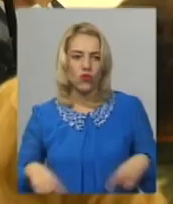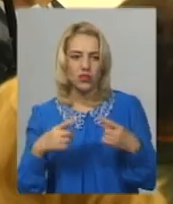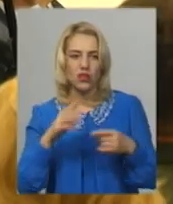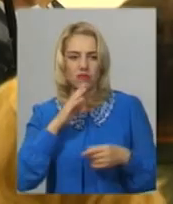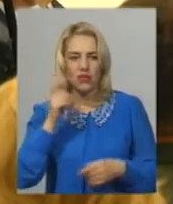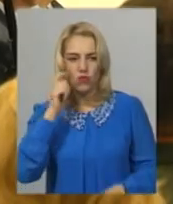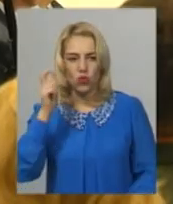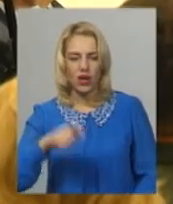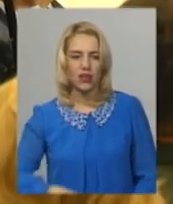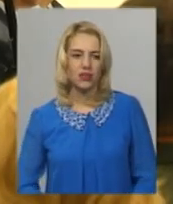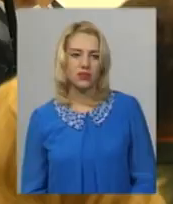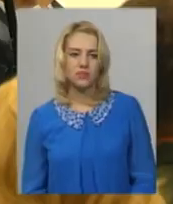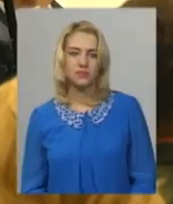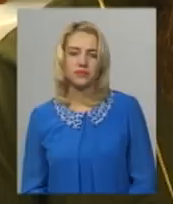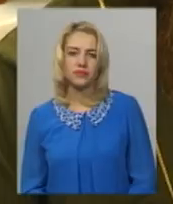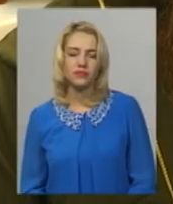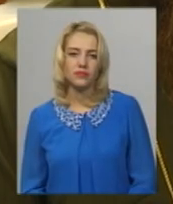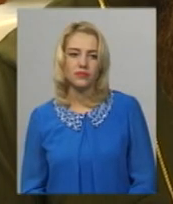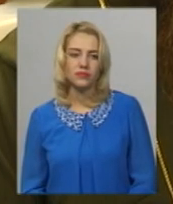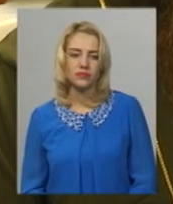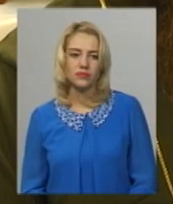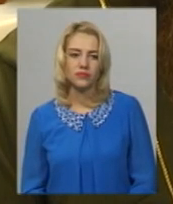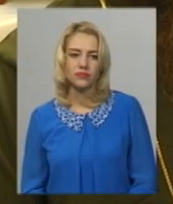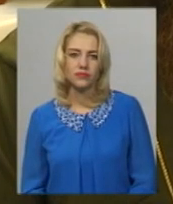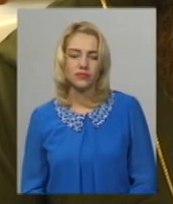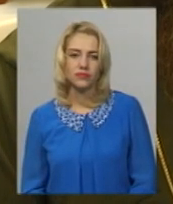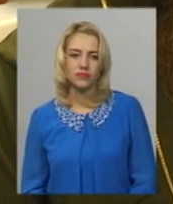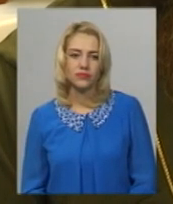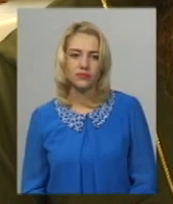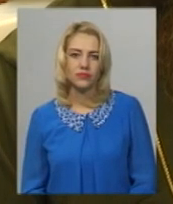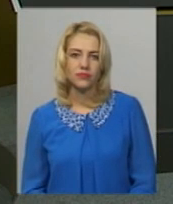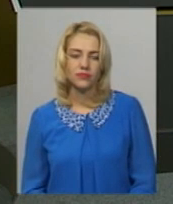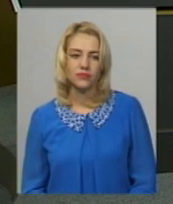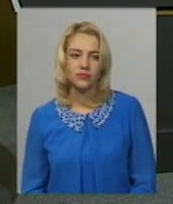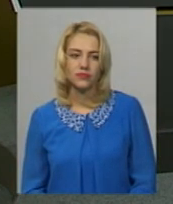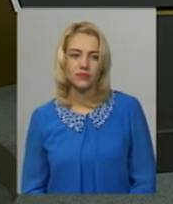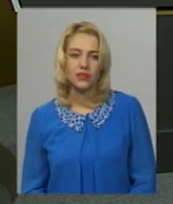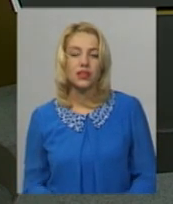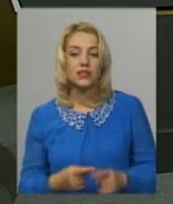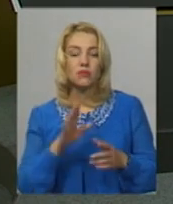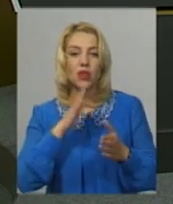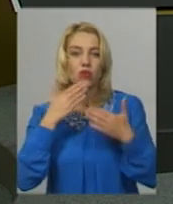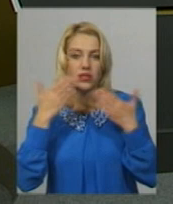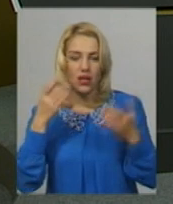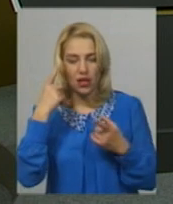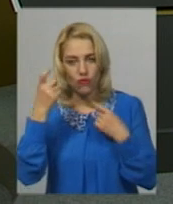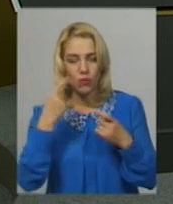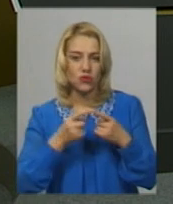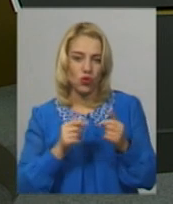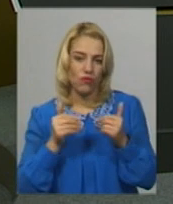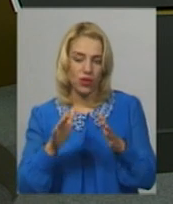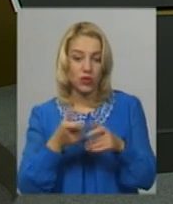країні. Тетяна Ворожцова, Дем'ян Цегольник. Новини на Суспільному. Хмельницький. Це була остання інформація